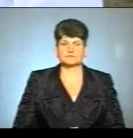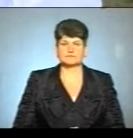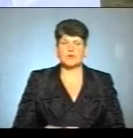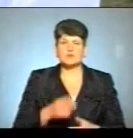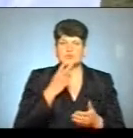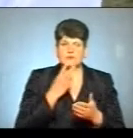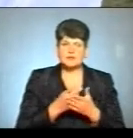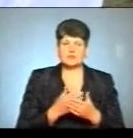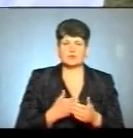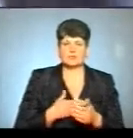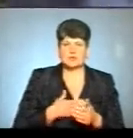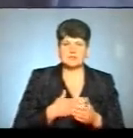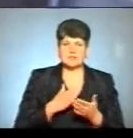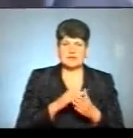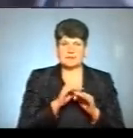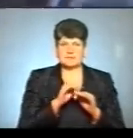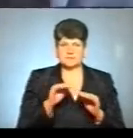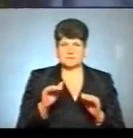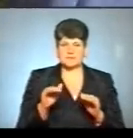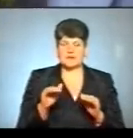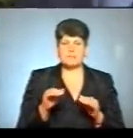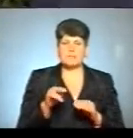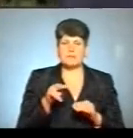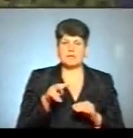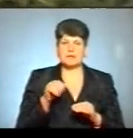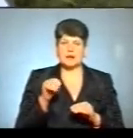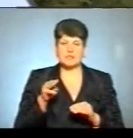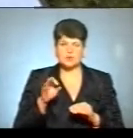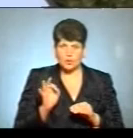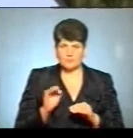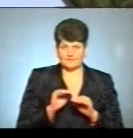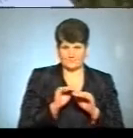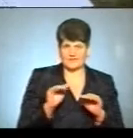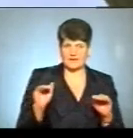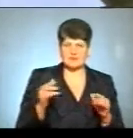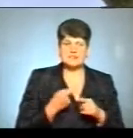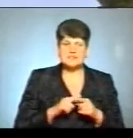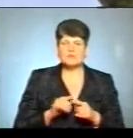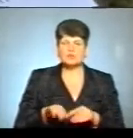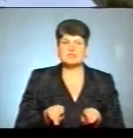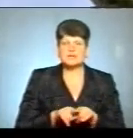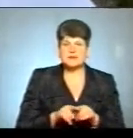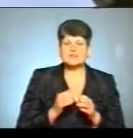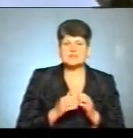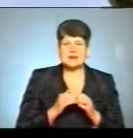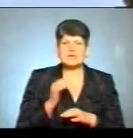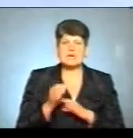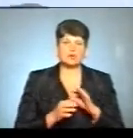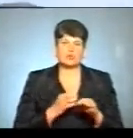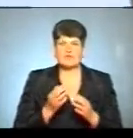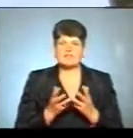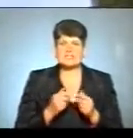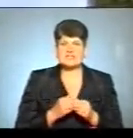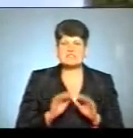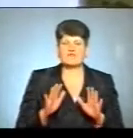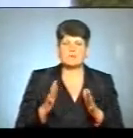Очевидно, ми виходимо на плато. Плато буде виглядати таким чином, що середньодобова кількість випадків у